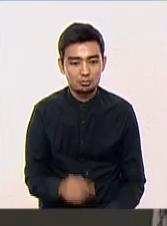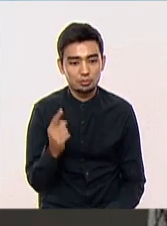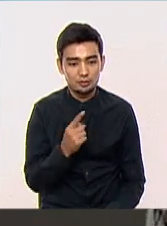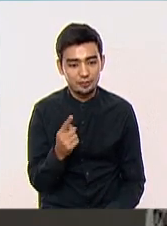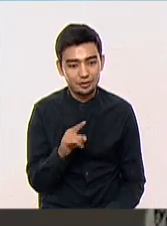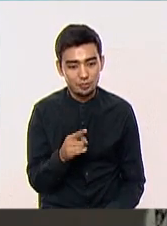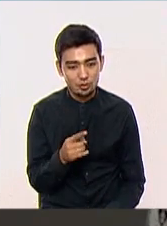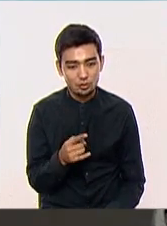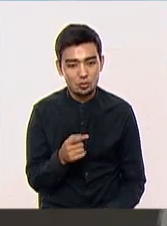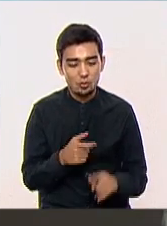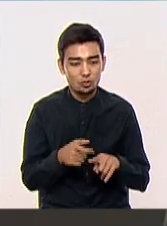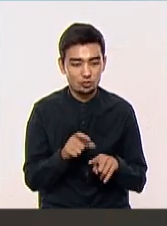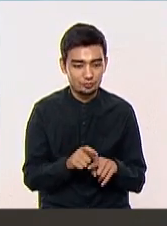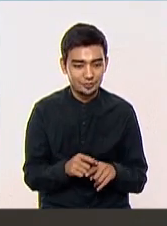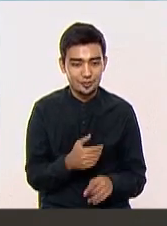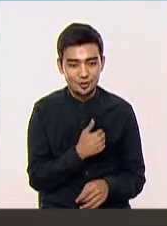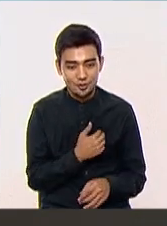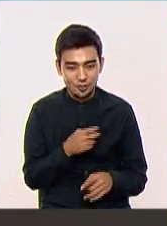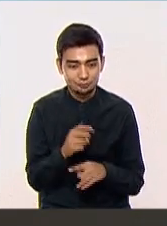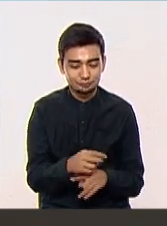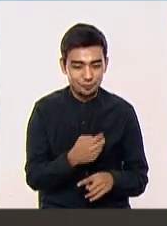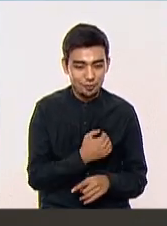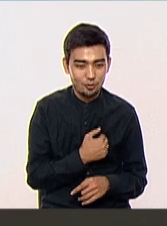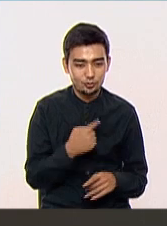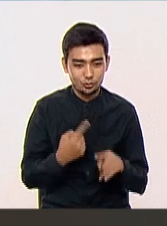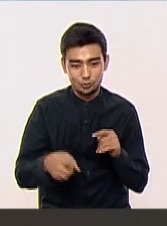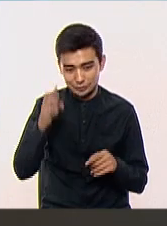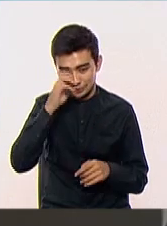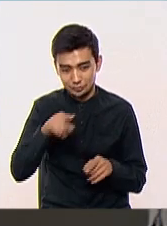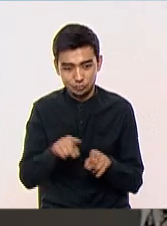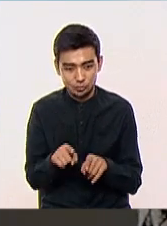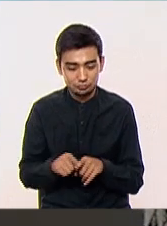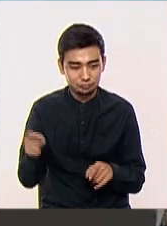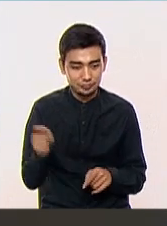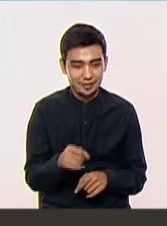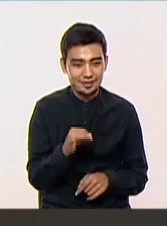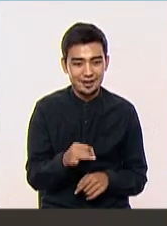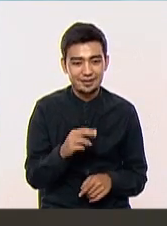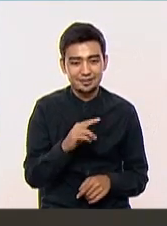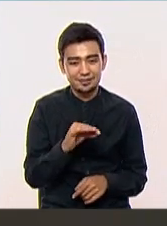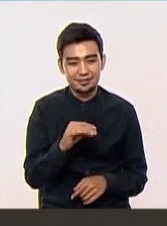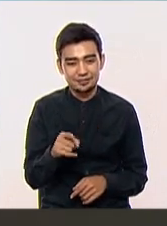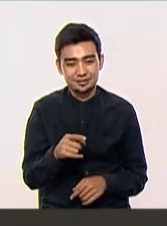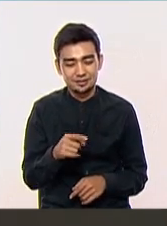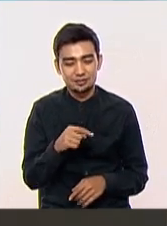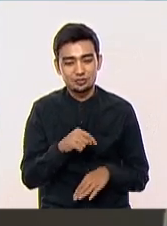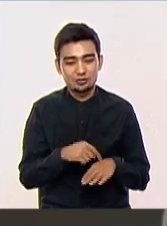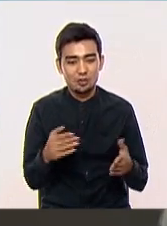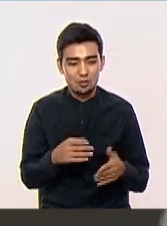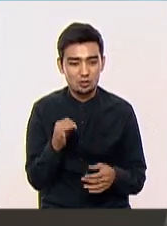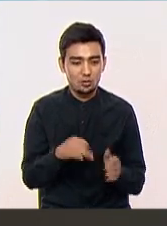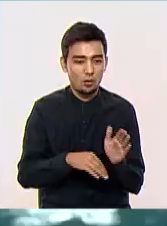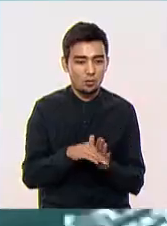Во-первых, ребенок очень с удовольствием даже сюда ходит. И с другой стороны, динамика его состояния